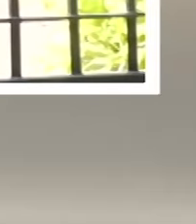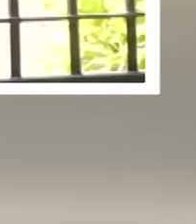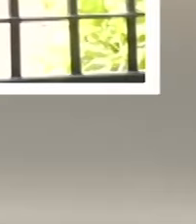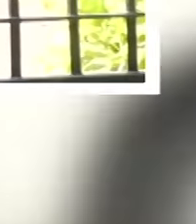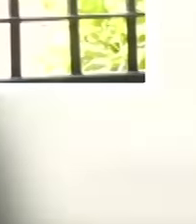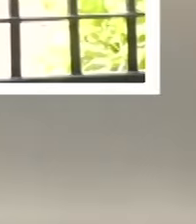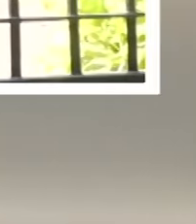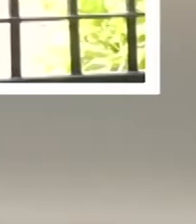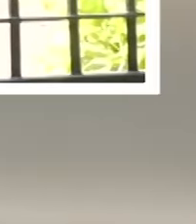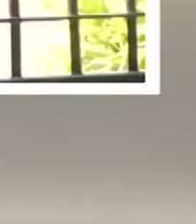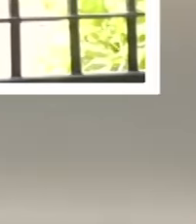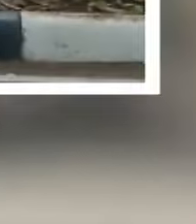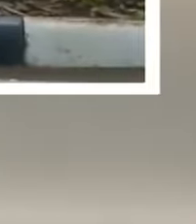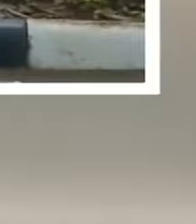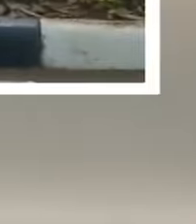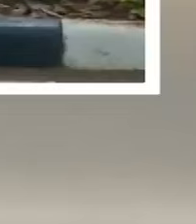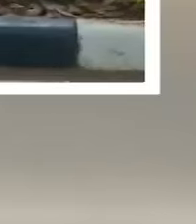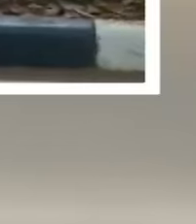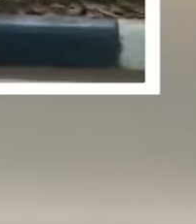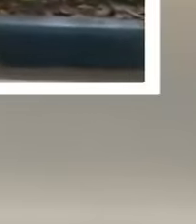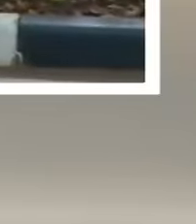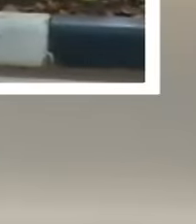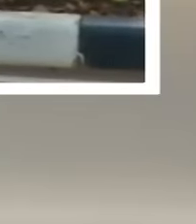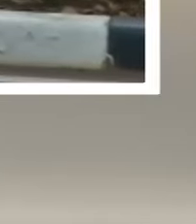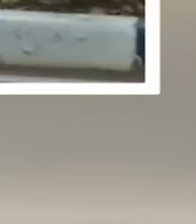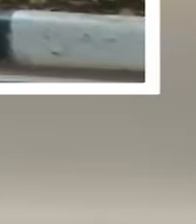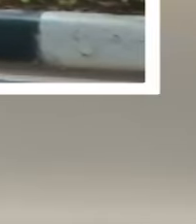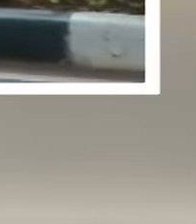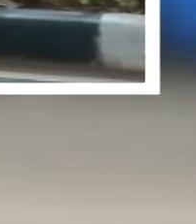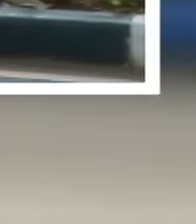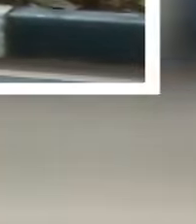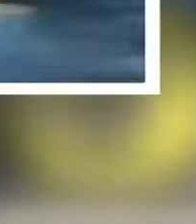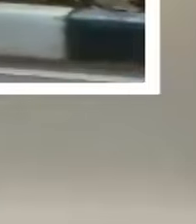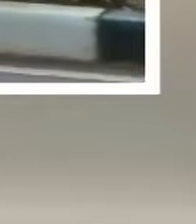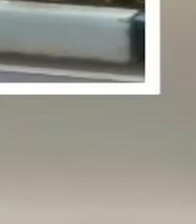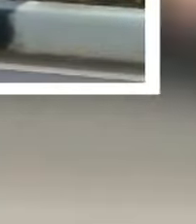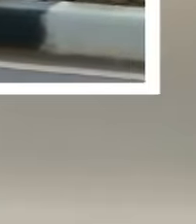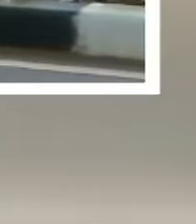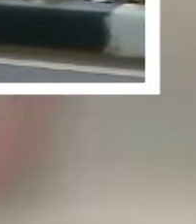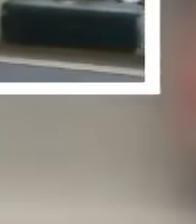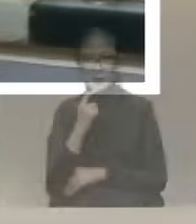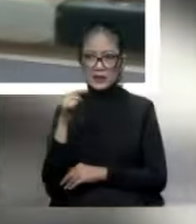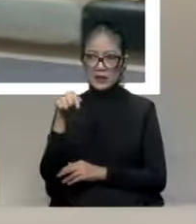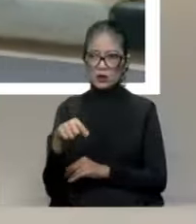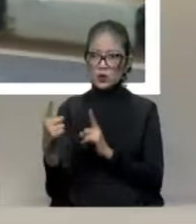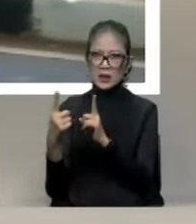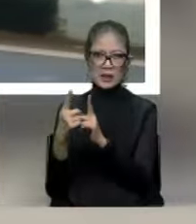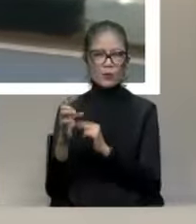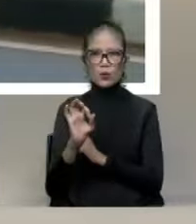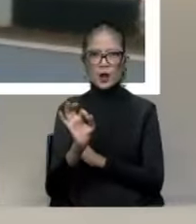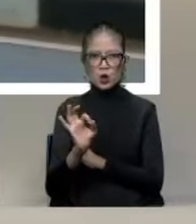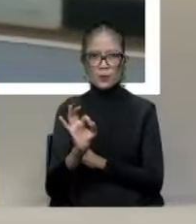Tengku Umar. Memang hingga malam hari Prabowo Subianto dan juga Megawati Soekarnoputri ini tak kunjung bertemu. Pemirsa,